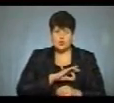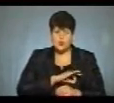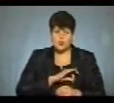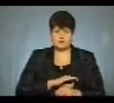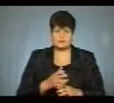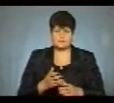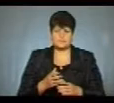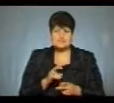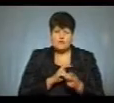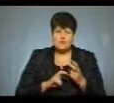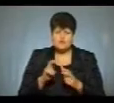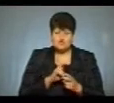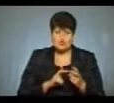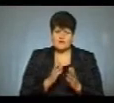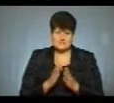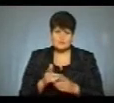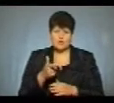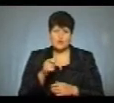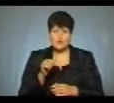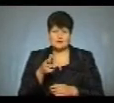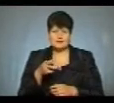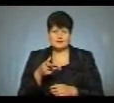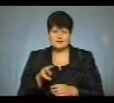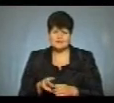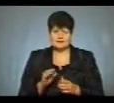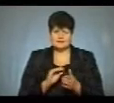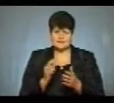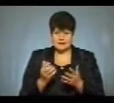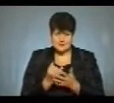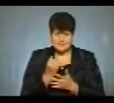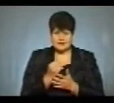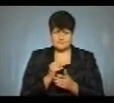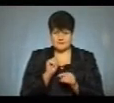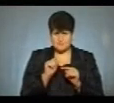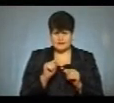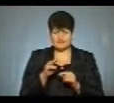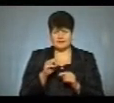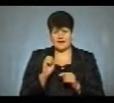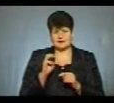в пошуковій системі Google знайти і набрати просто текст,